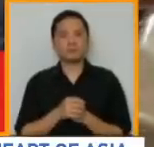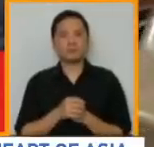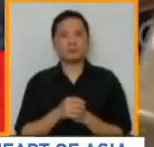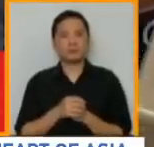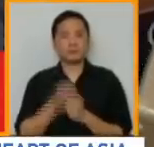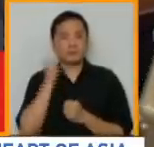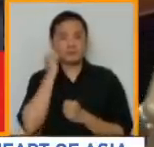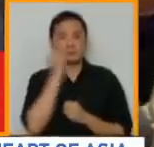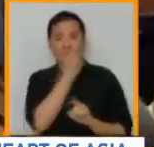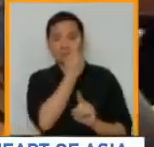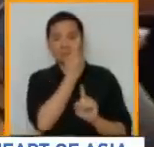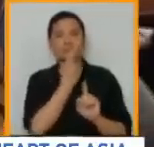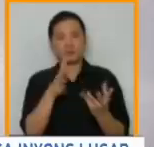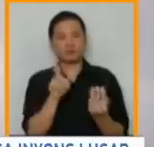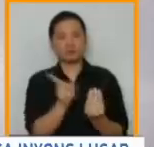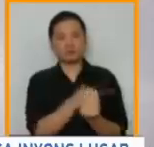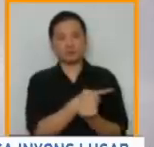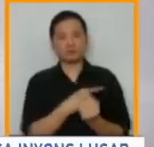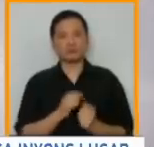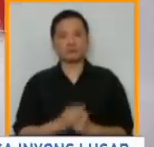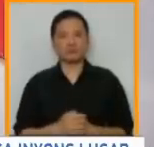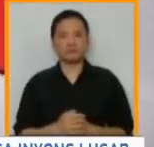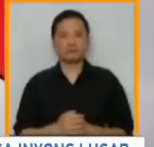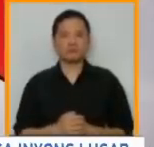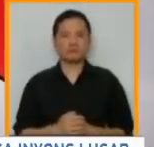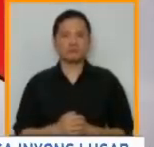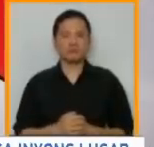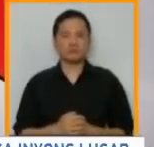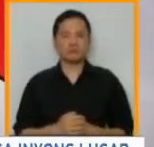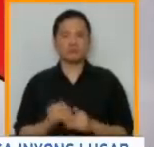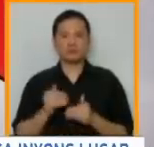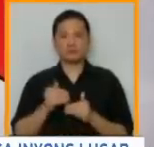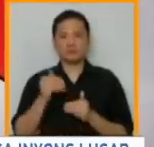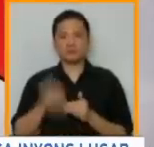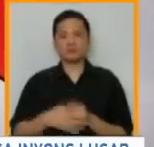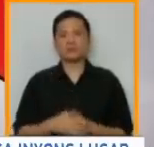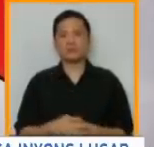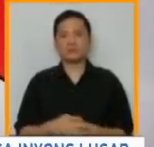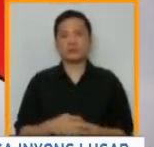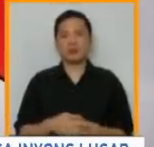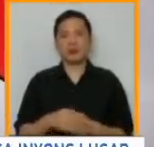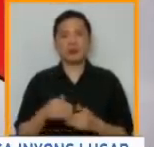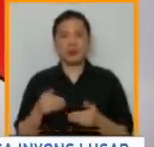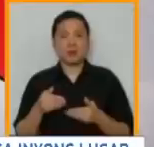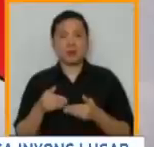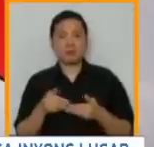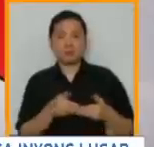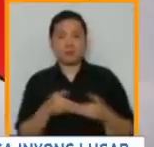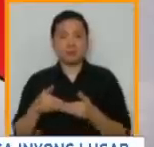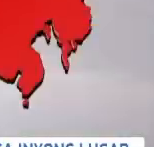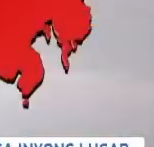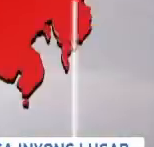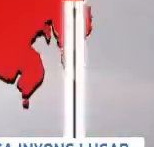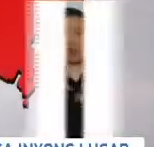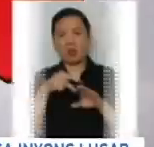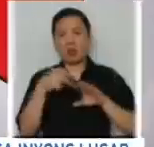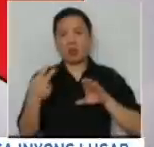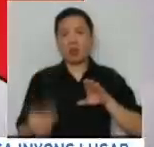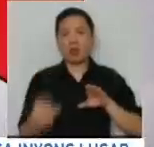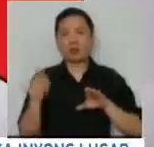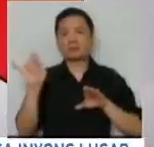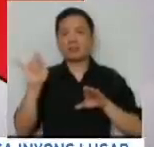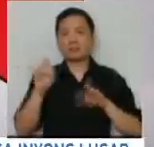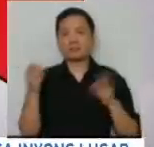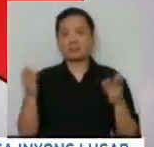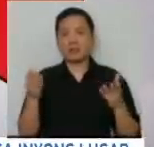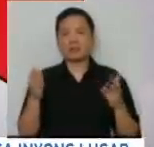ding yun. Isang bata ang nahulog mula sa umaandar na taxi sa Baguio City. Ang insidente